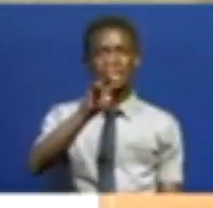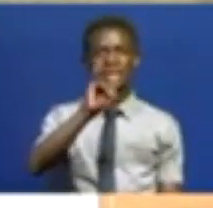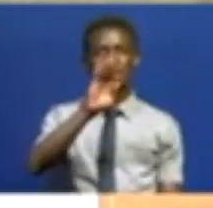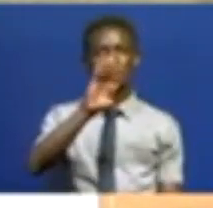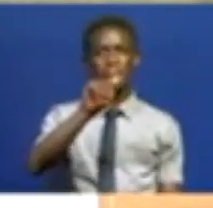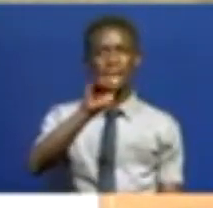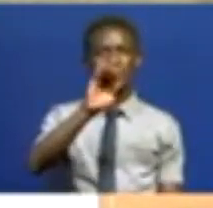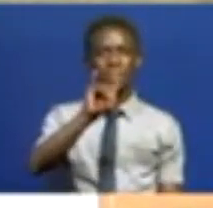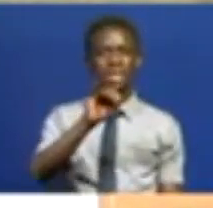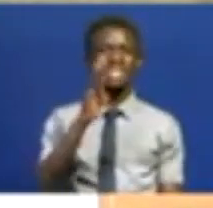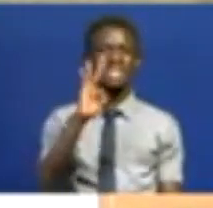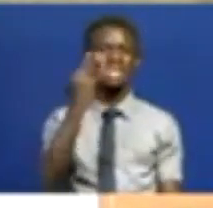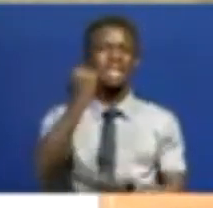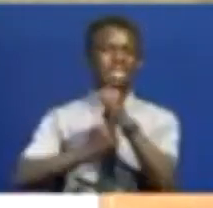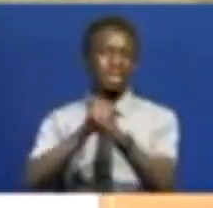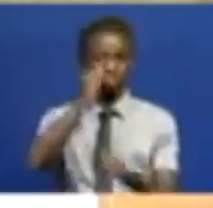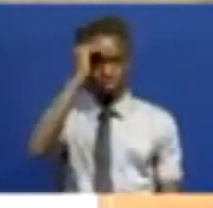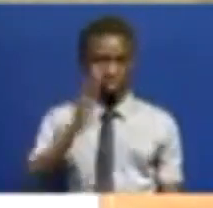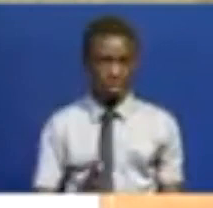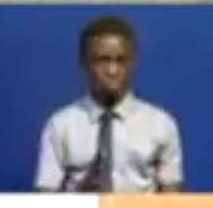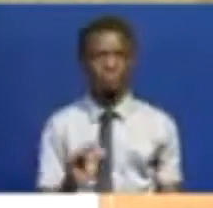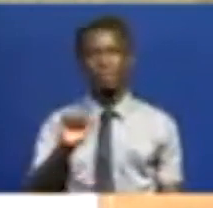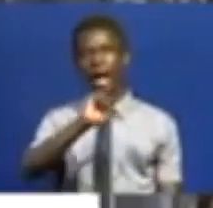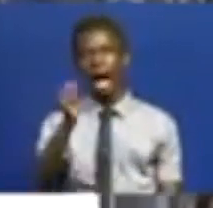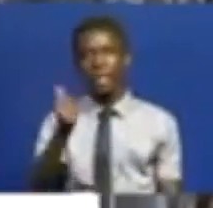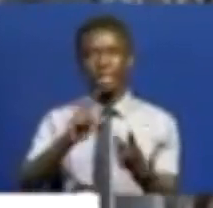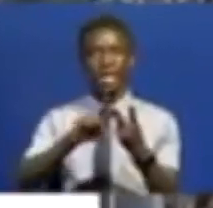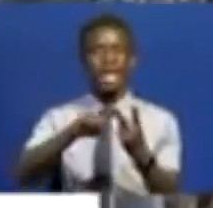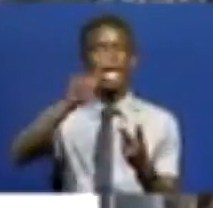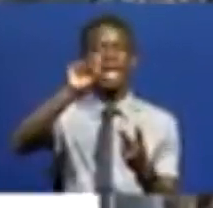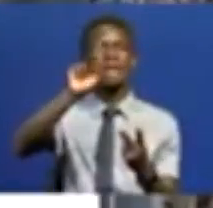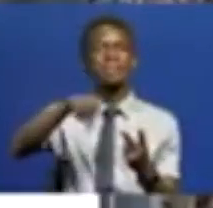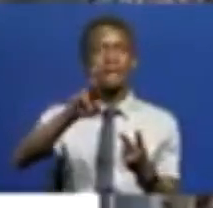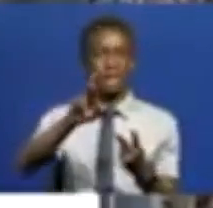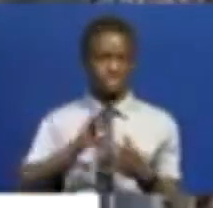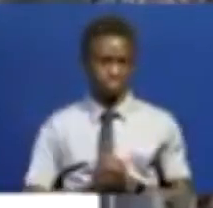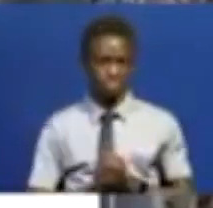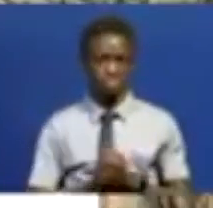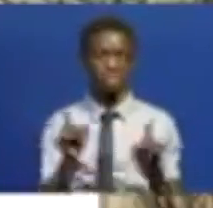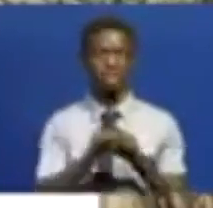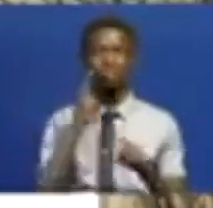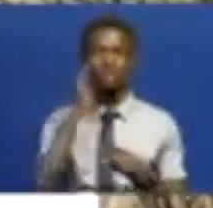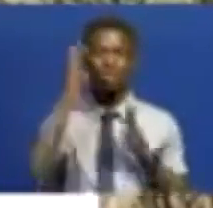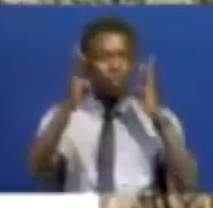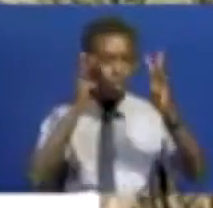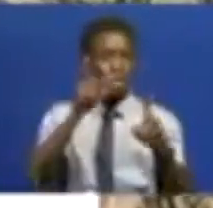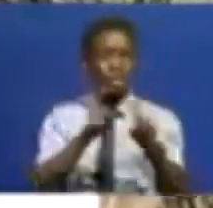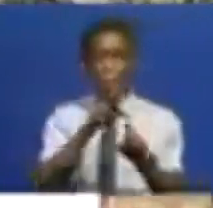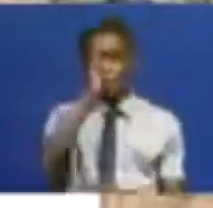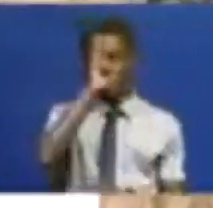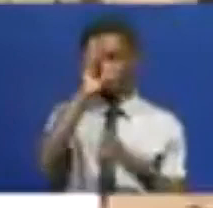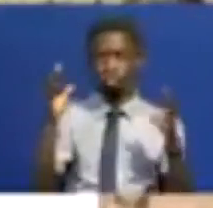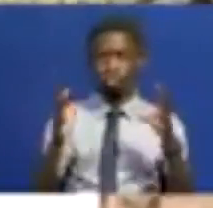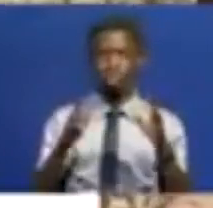student, alafu mwingine ni NPR. Hali ya wasiwasi inaendelea kushuhudiwa, huku maafisa usalama wakiendelea